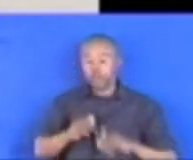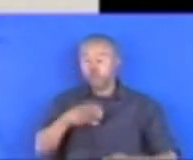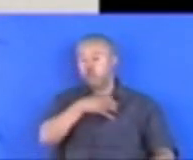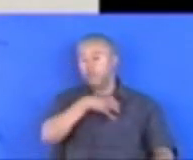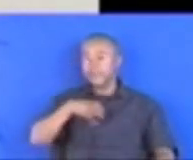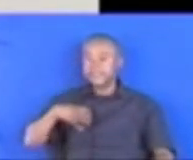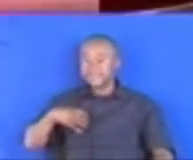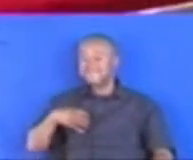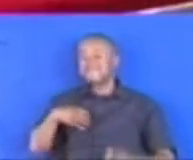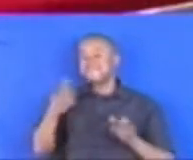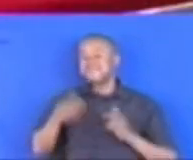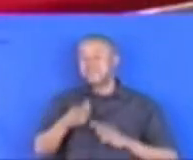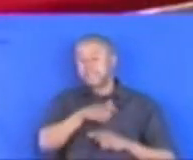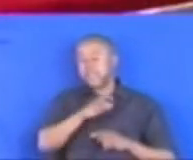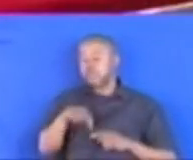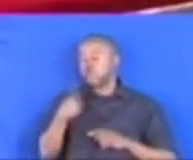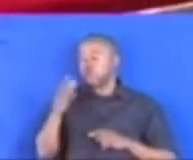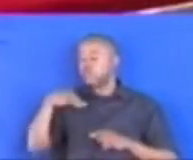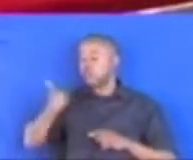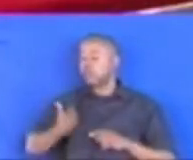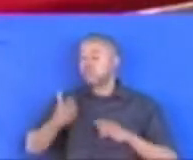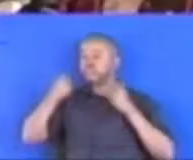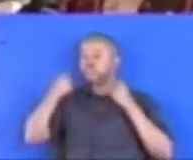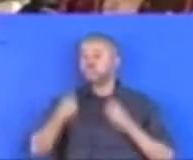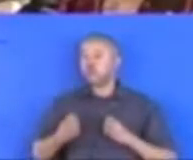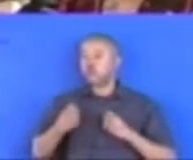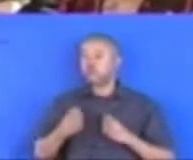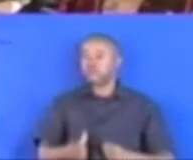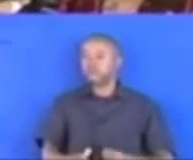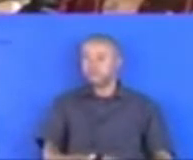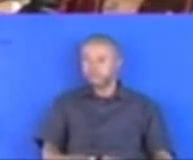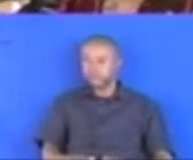na kuwa rais wa kwanza mwanamke shupavu